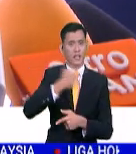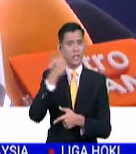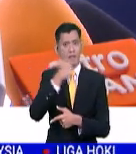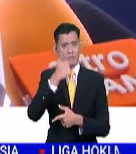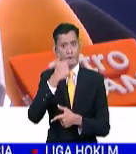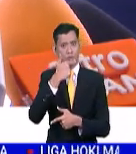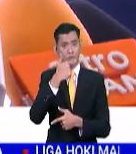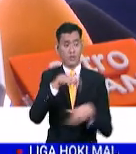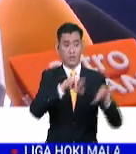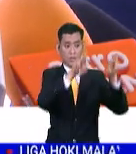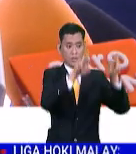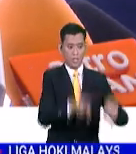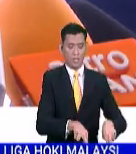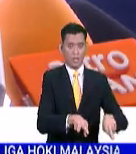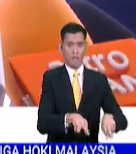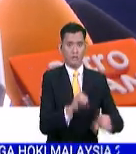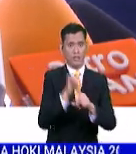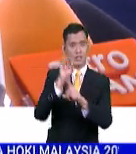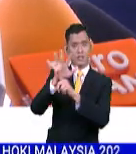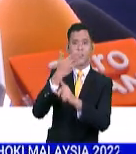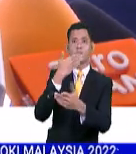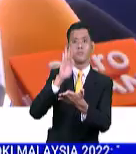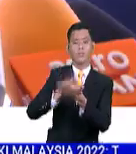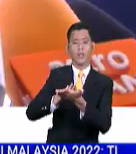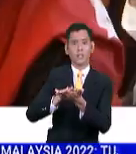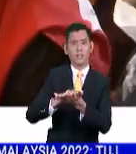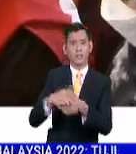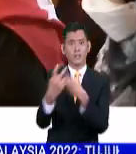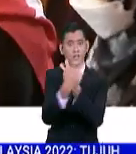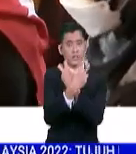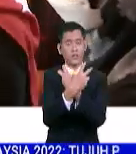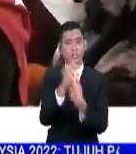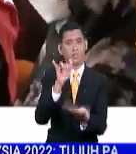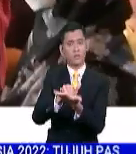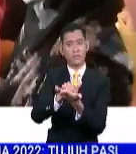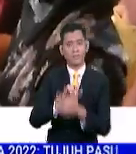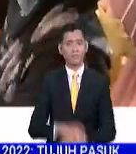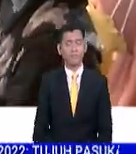kita terdedah kepada keracunan itu.